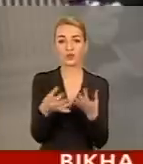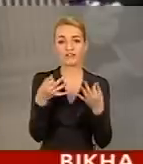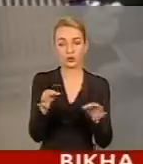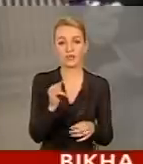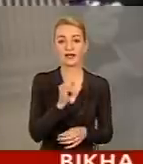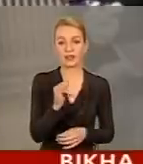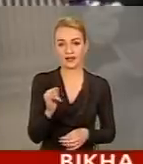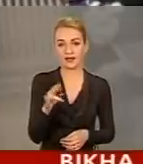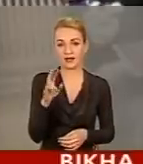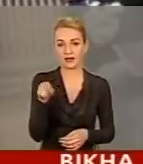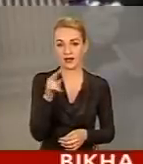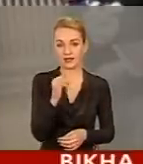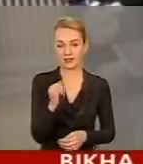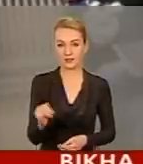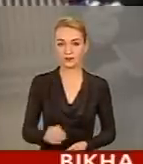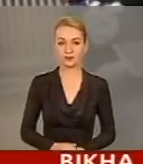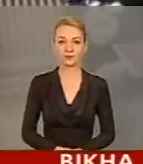звільненню її Надії.